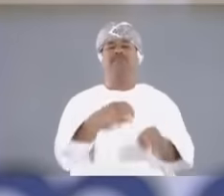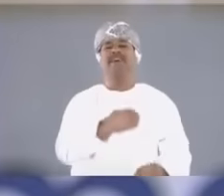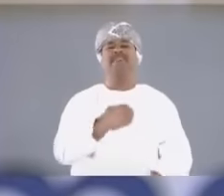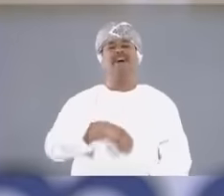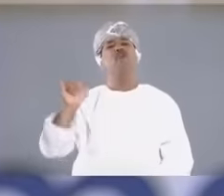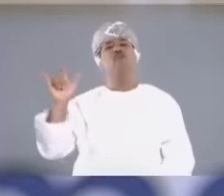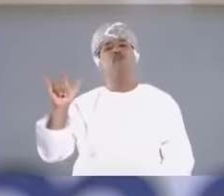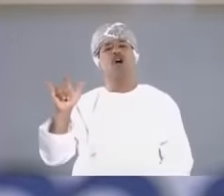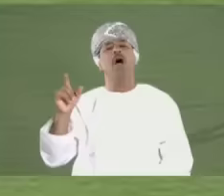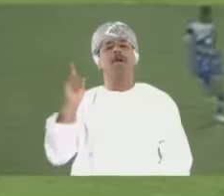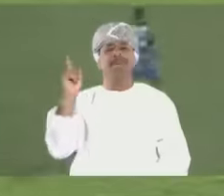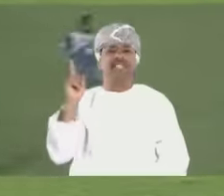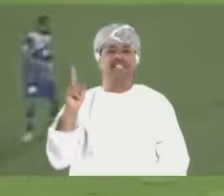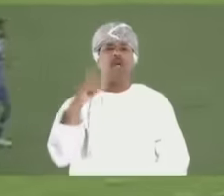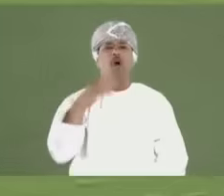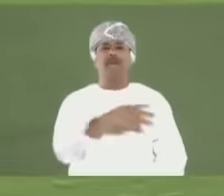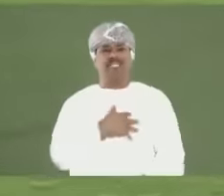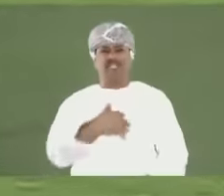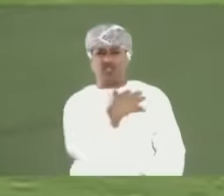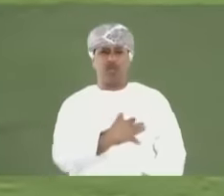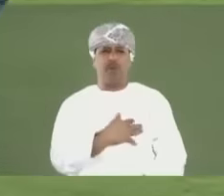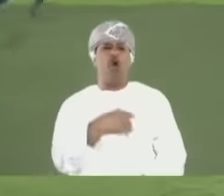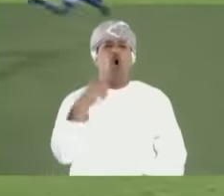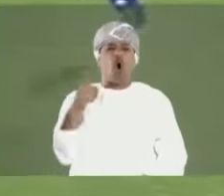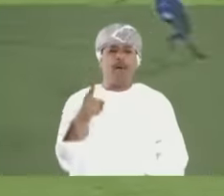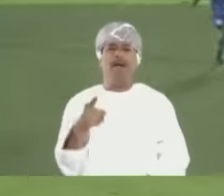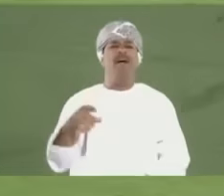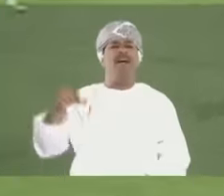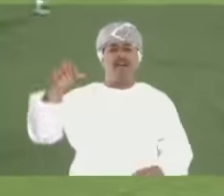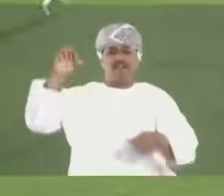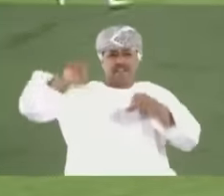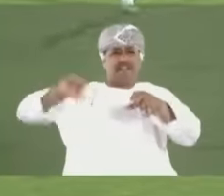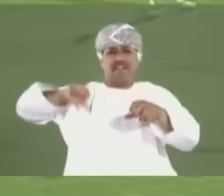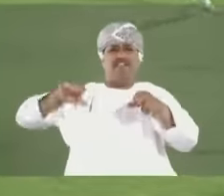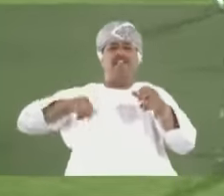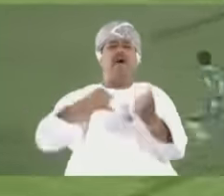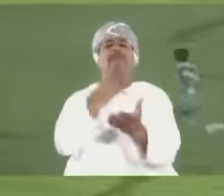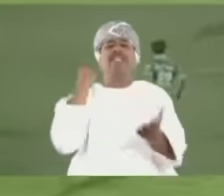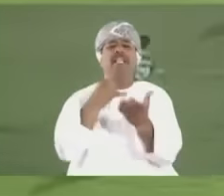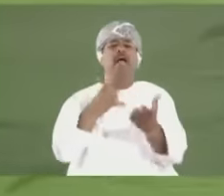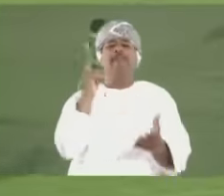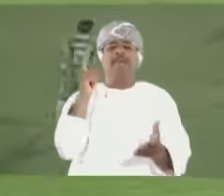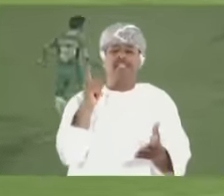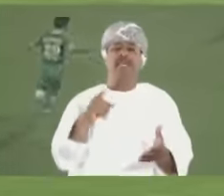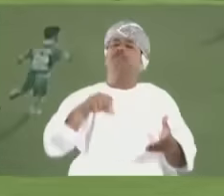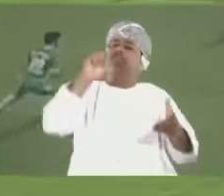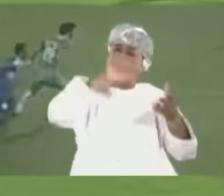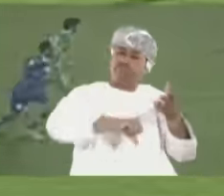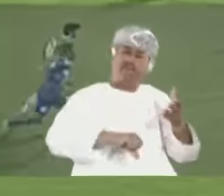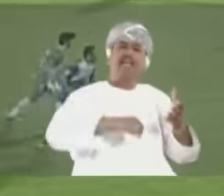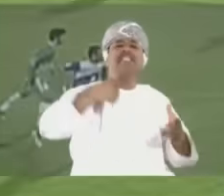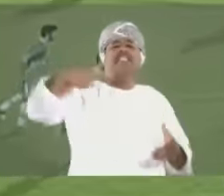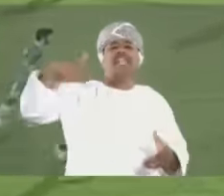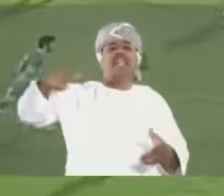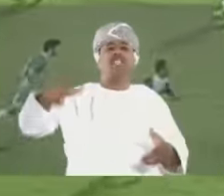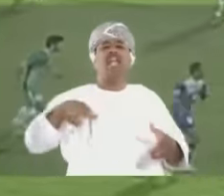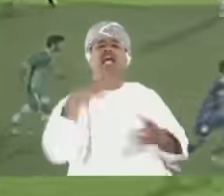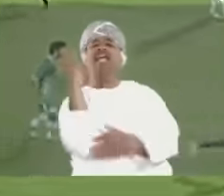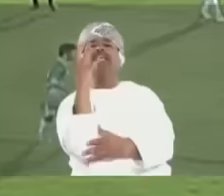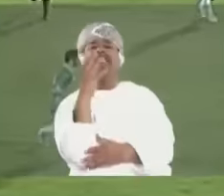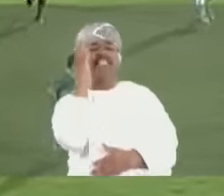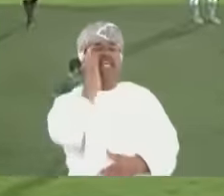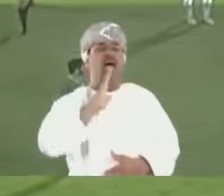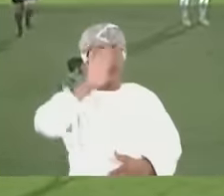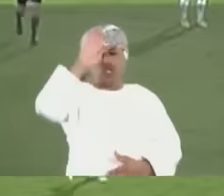بالفريق. يذكر أن الصربي مالدوفان لم يخسر مع العروبة في بطولة الدوري، لكنه خسر مواجهة دور 16 بكأس